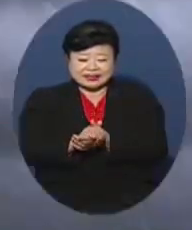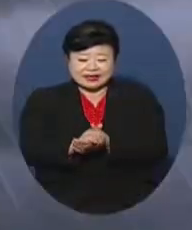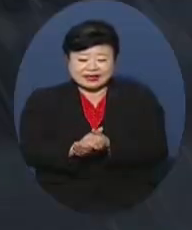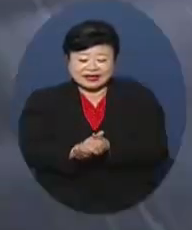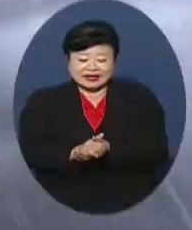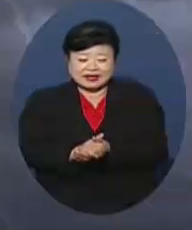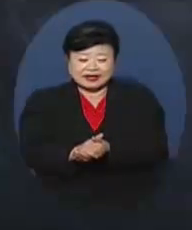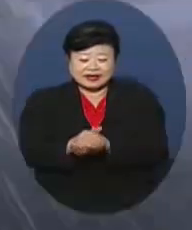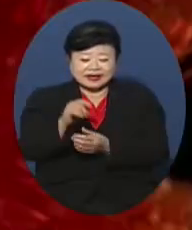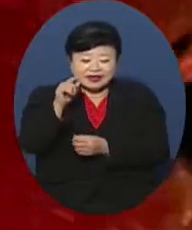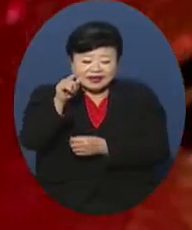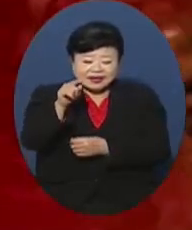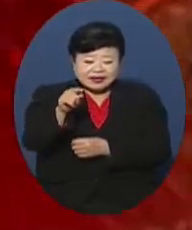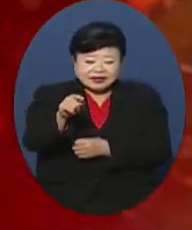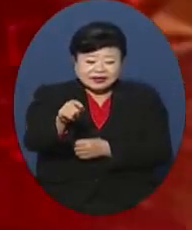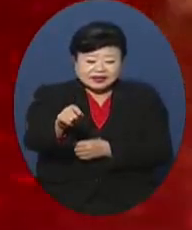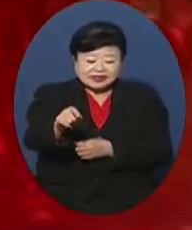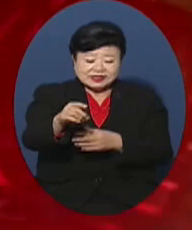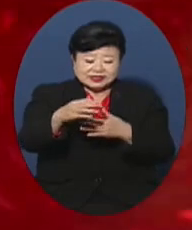당했네.